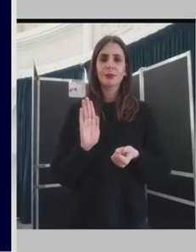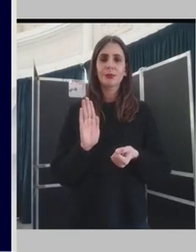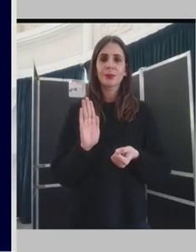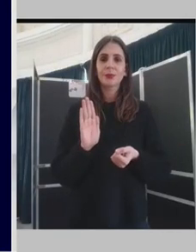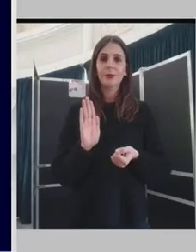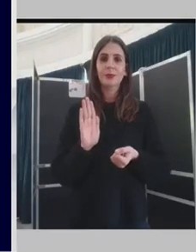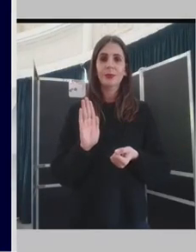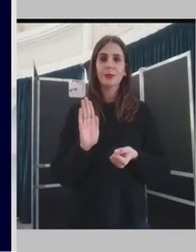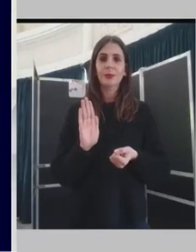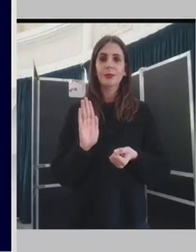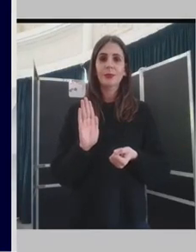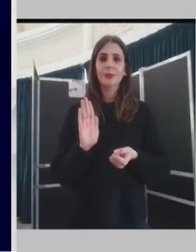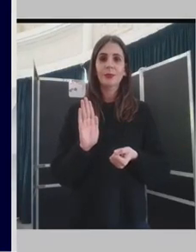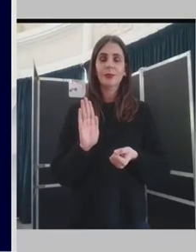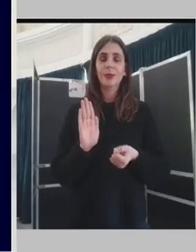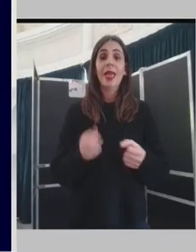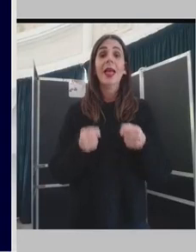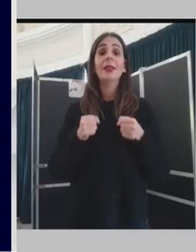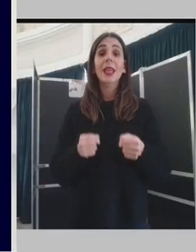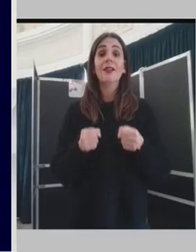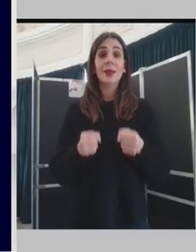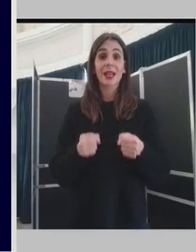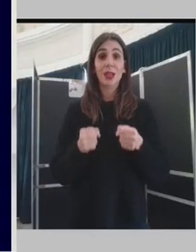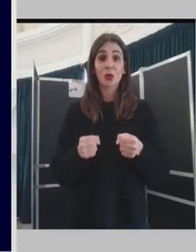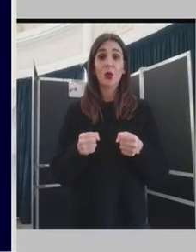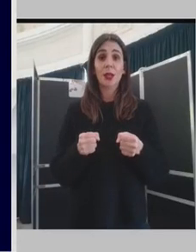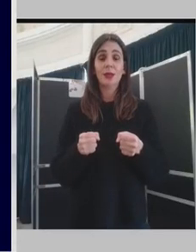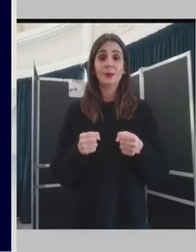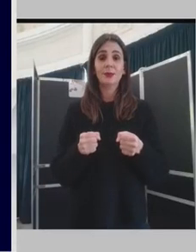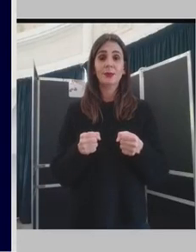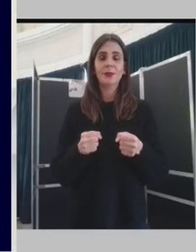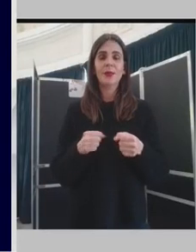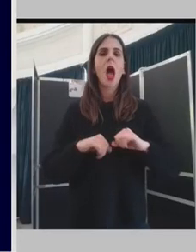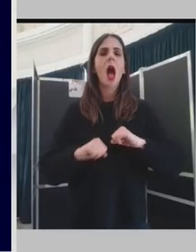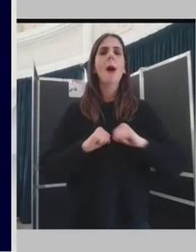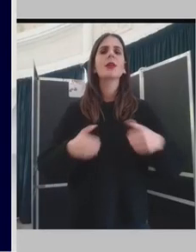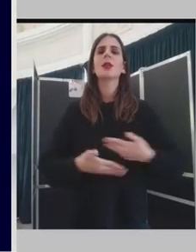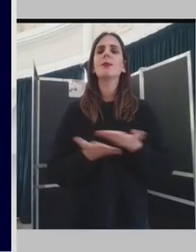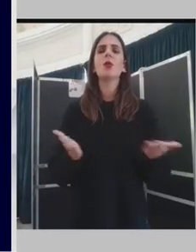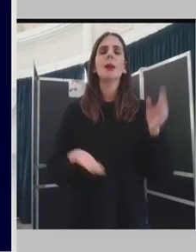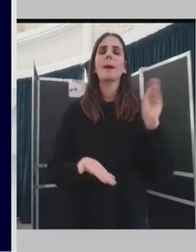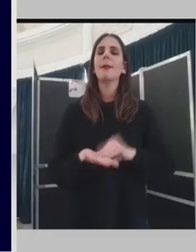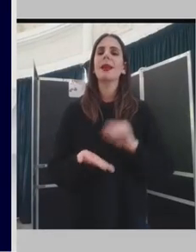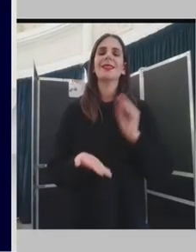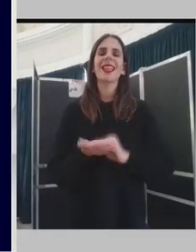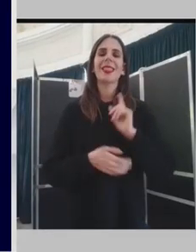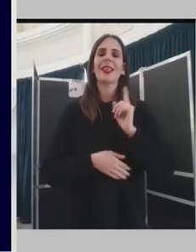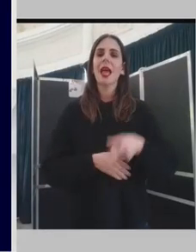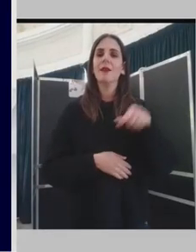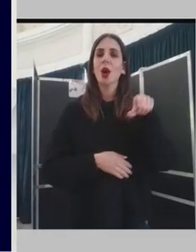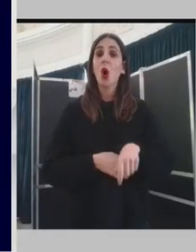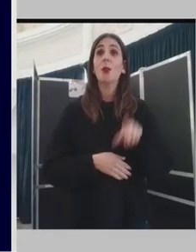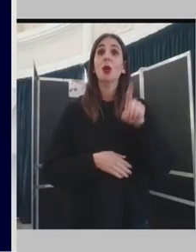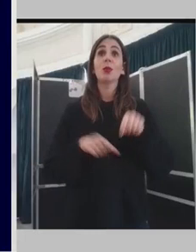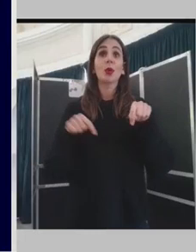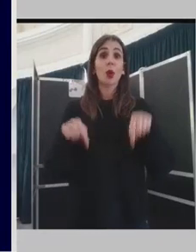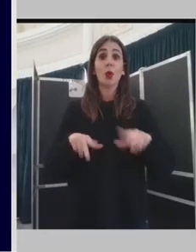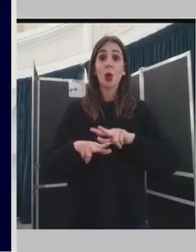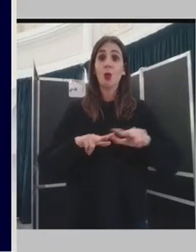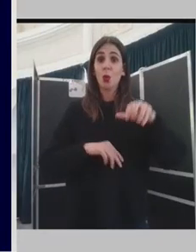favorisce la diffusione di tutti questi defibrillatori in tutte le amministrazioni pubbliche, tant'è vero che anche qui nel nostro municipio